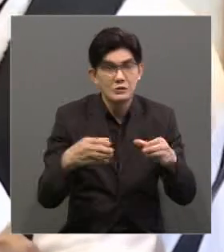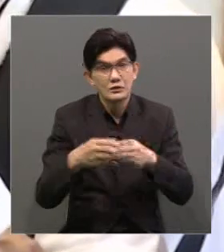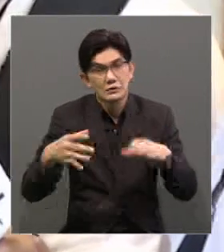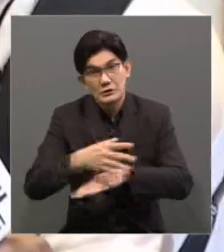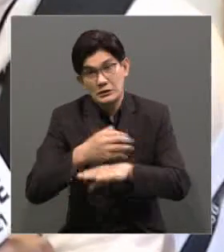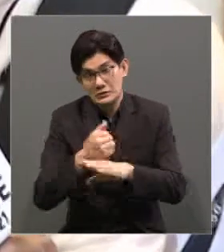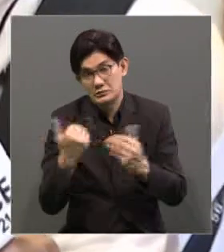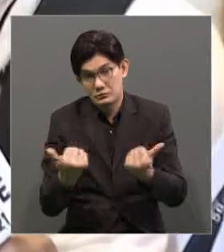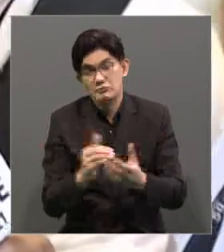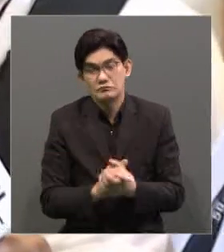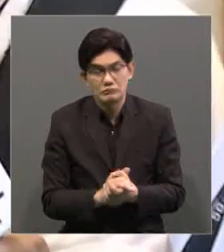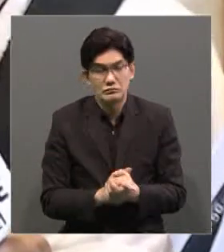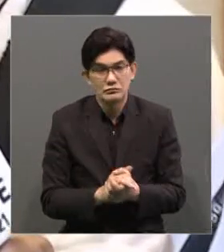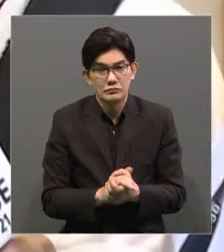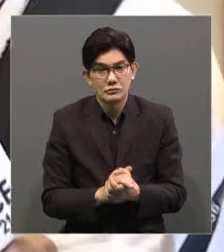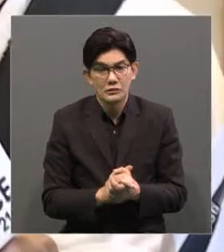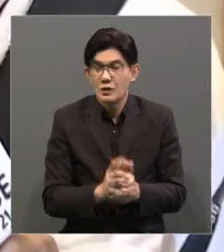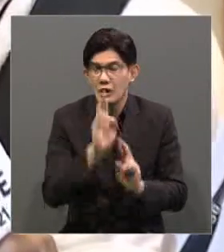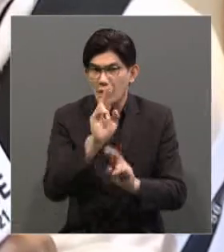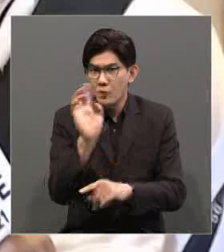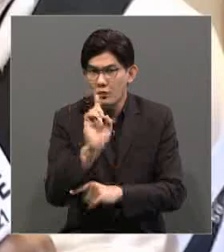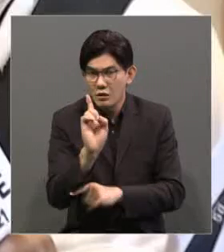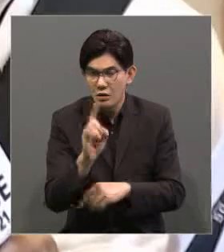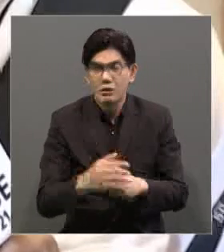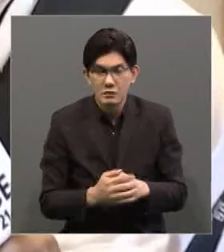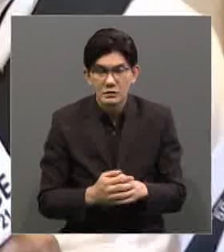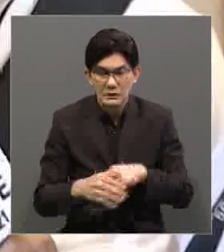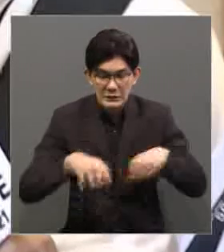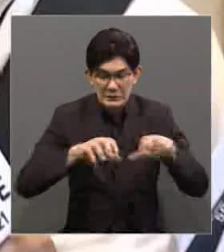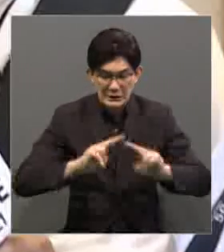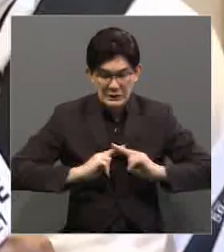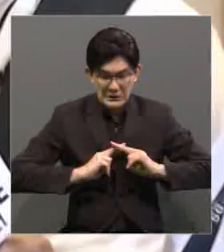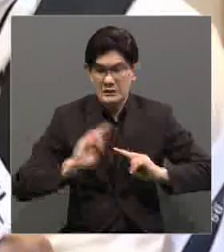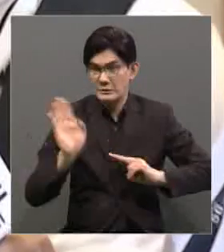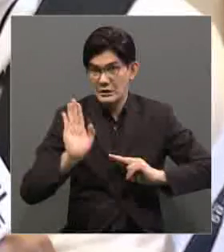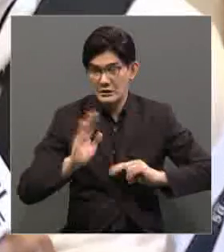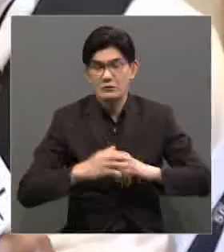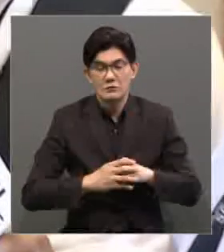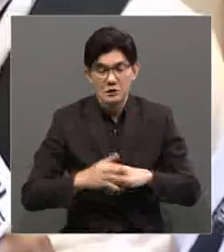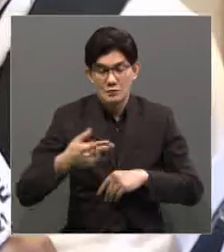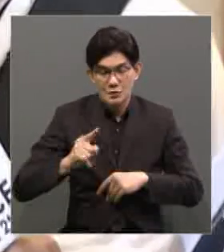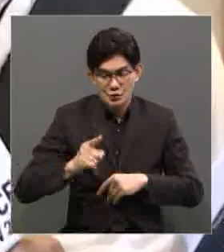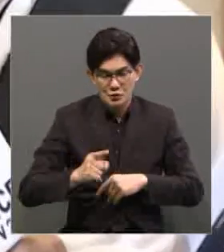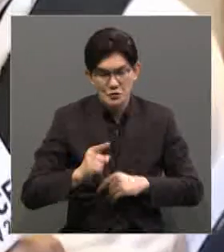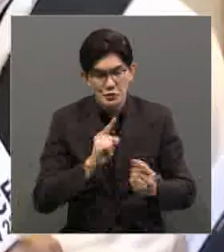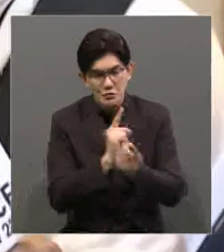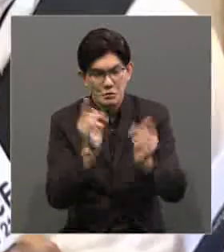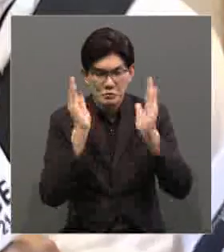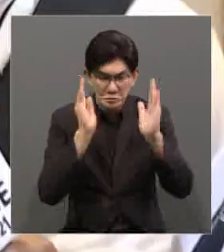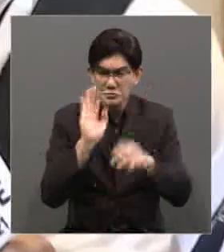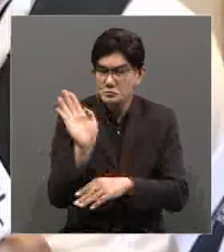ผู้สมัครและพรรคการเมืองเนี่ยนะครับก็ให้พึงระวังว่าอย่าไปเขาเรียกว่าอย่าไปจัดเองแล้วก็เพื่อประโยชน์ในการหาเสียงเช่น